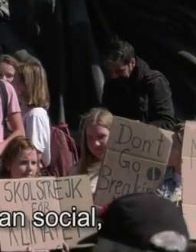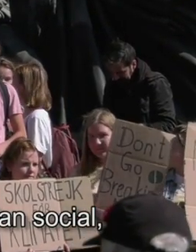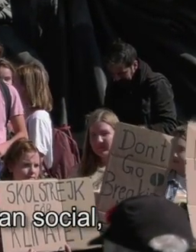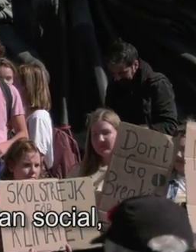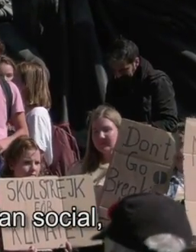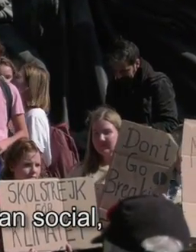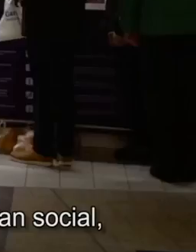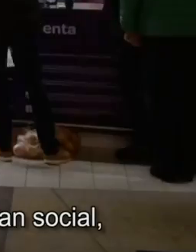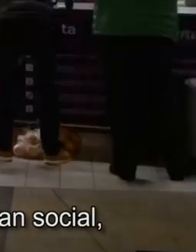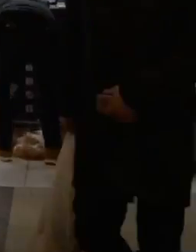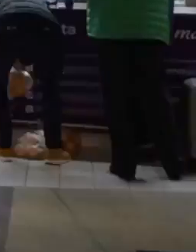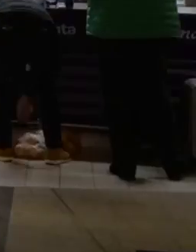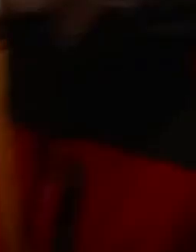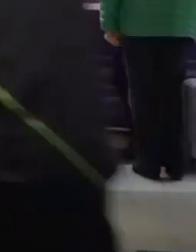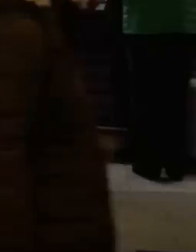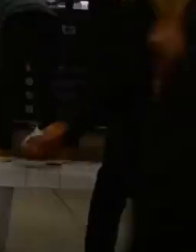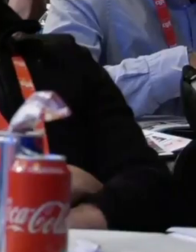social ni sur le plan environnemental.